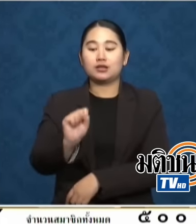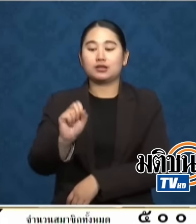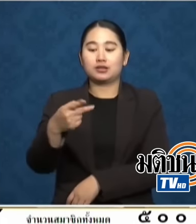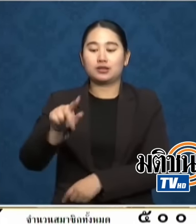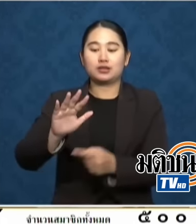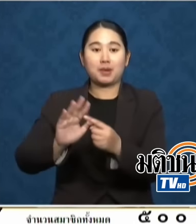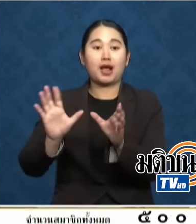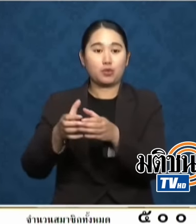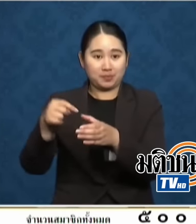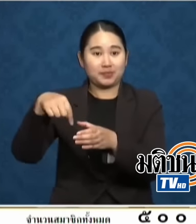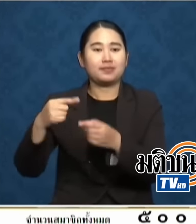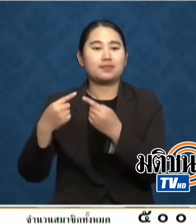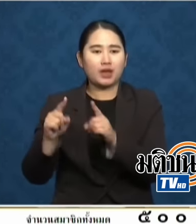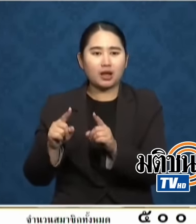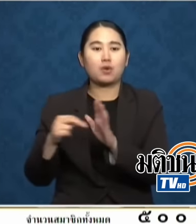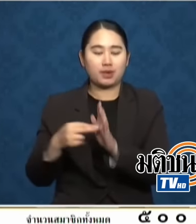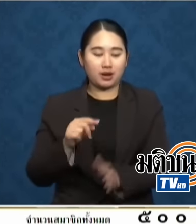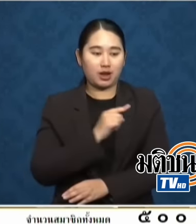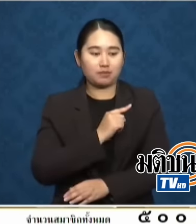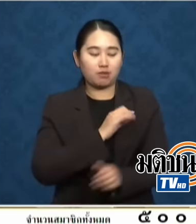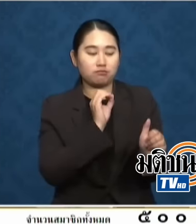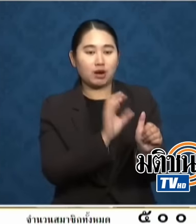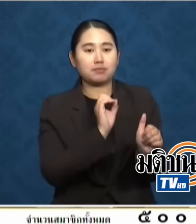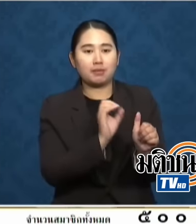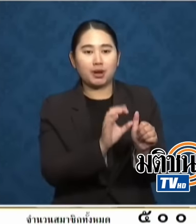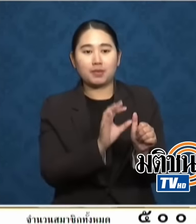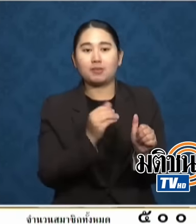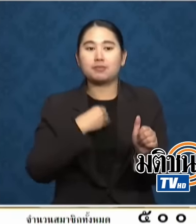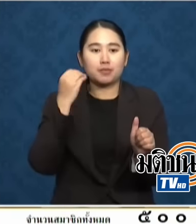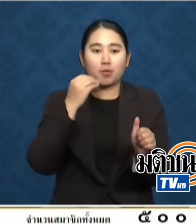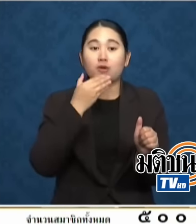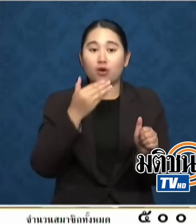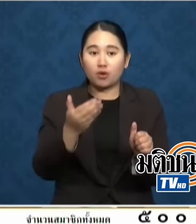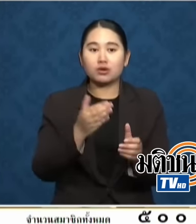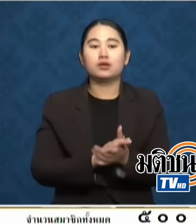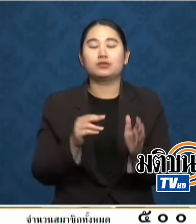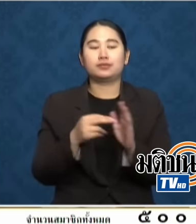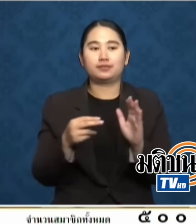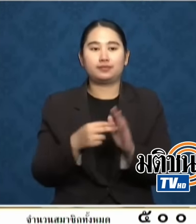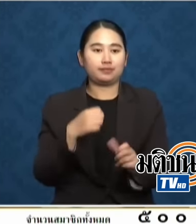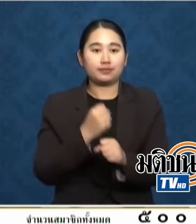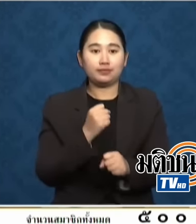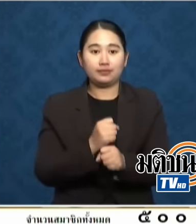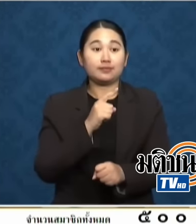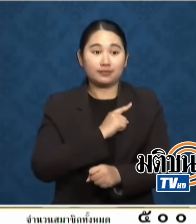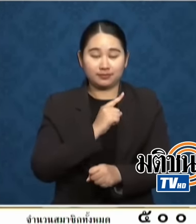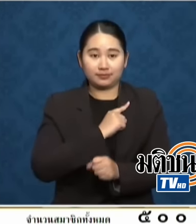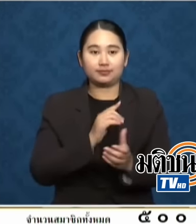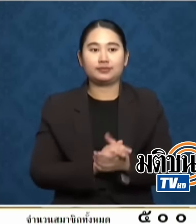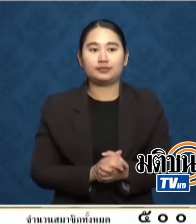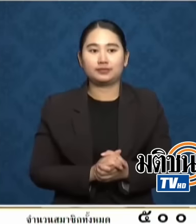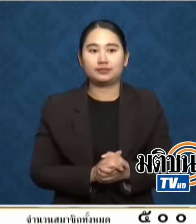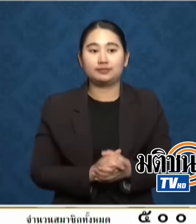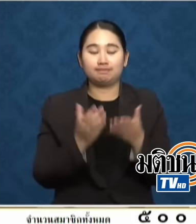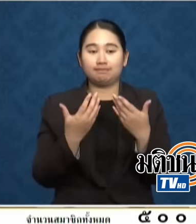าที่ปรึกษาที่มีหน้าที่ต้องให้คำปรึกษาให้ความเห็นอยู่เป็นประจำโดยอัตโนมัตินอกจ